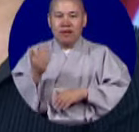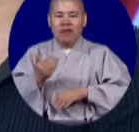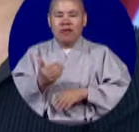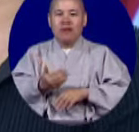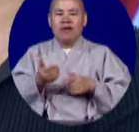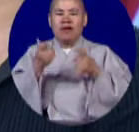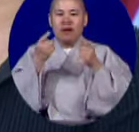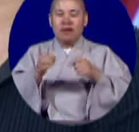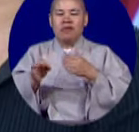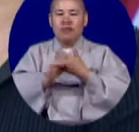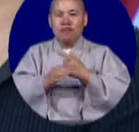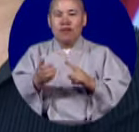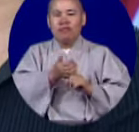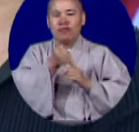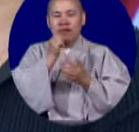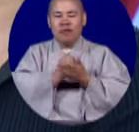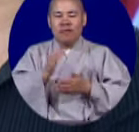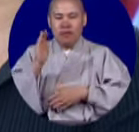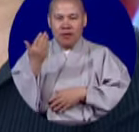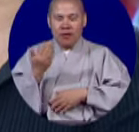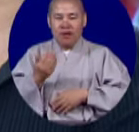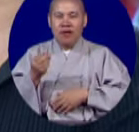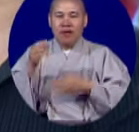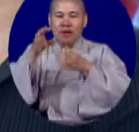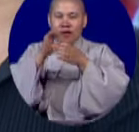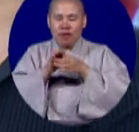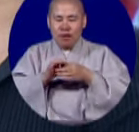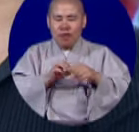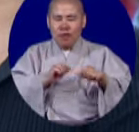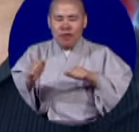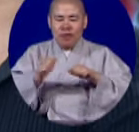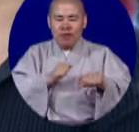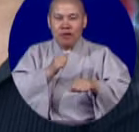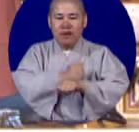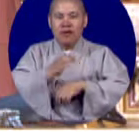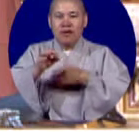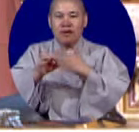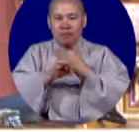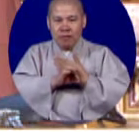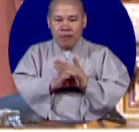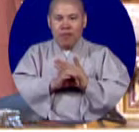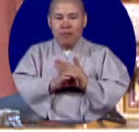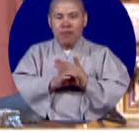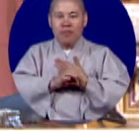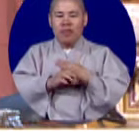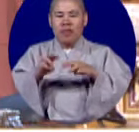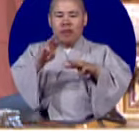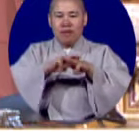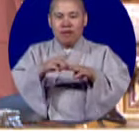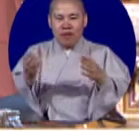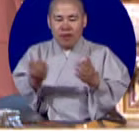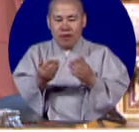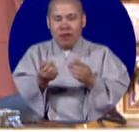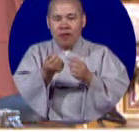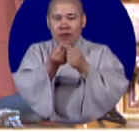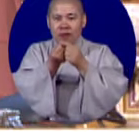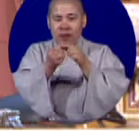되잖아요. 자꾸 실천만 하면 농부가 씨앗을 심으면 싹이 저절로